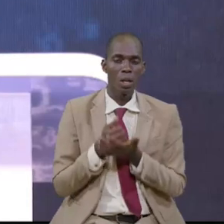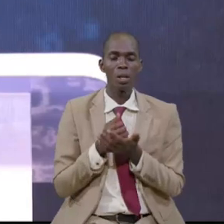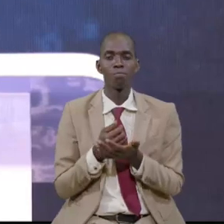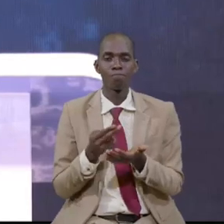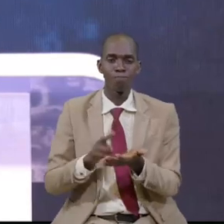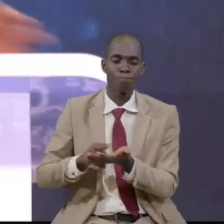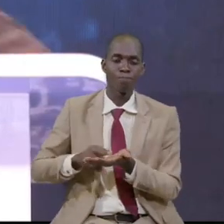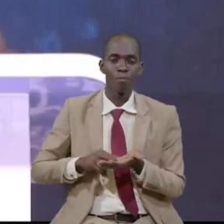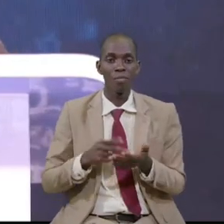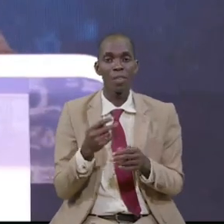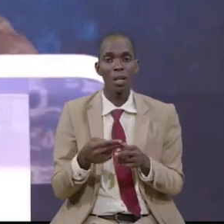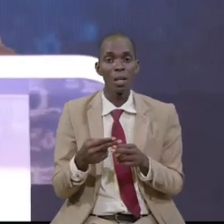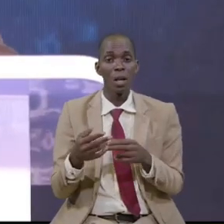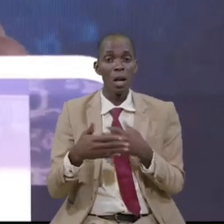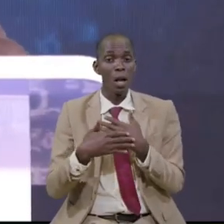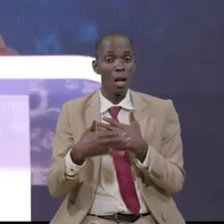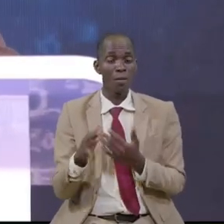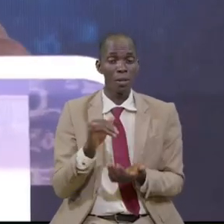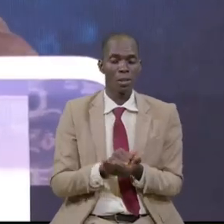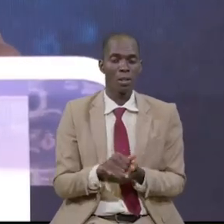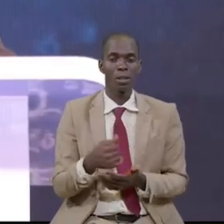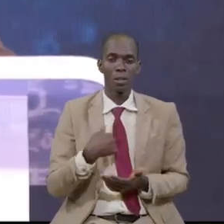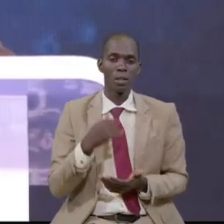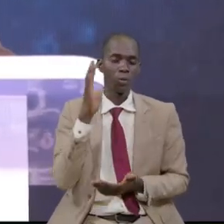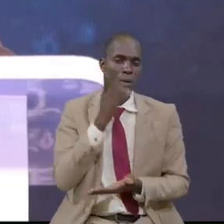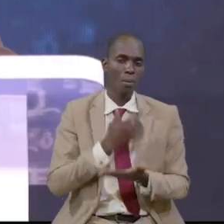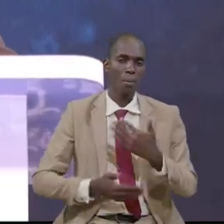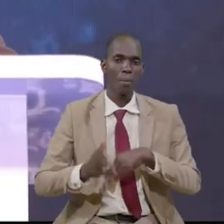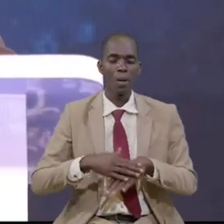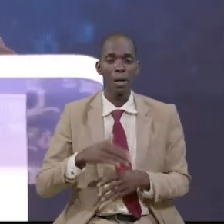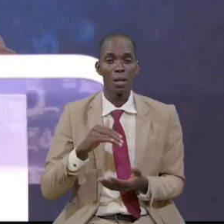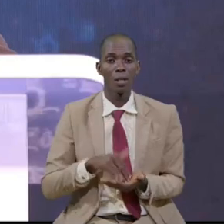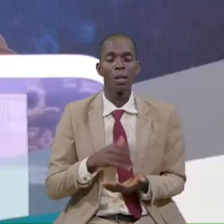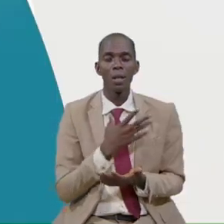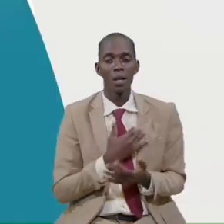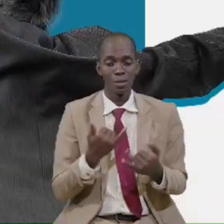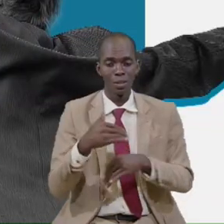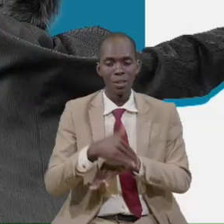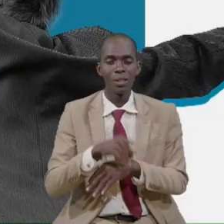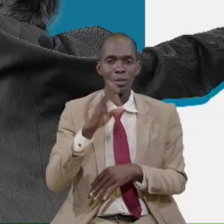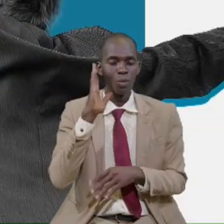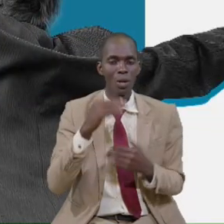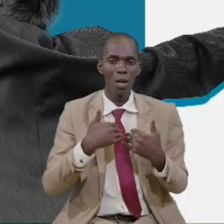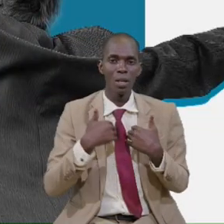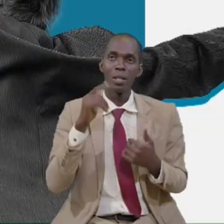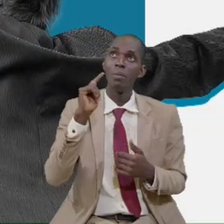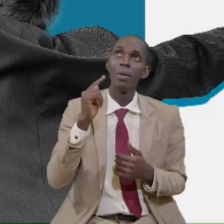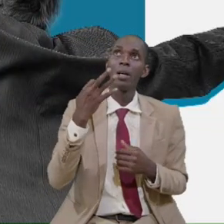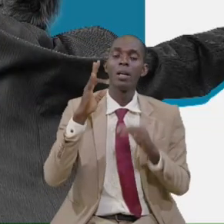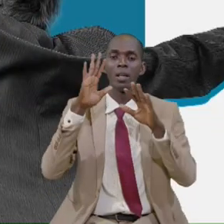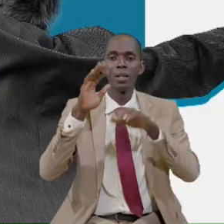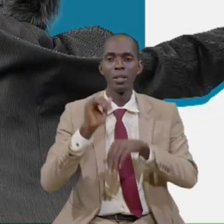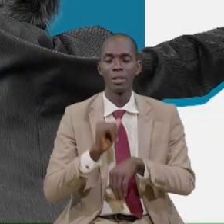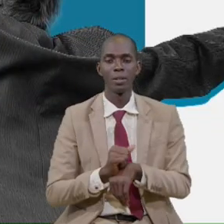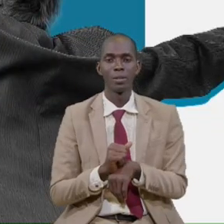Je viendrai après cette session pour prier pour vous. Ce soir, vous aurez votre témoignage